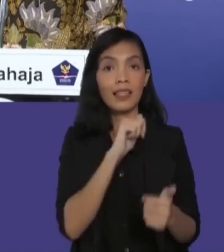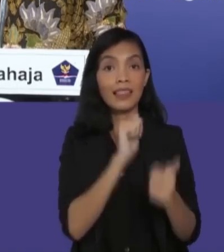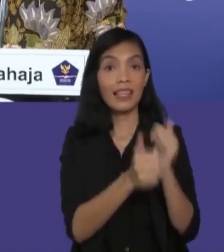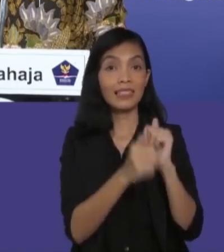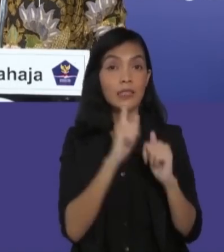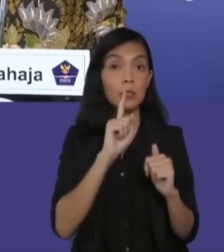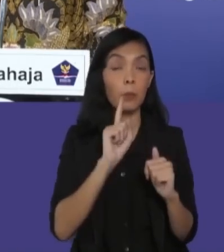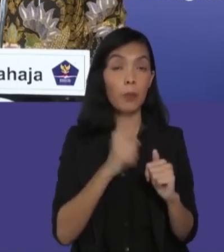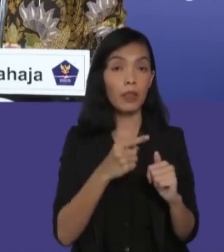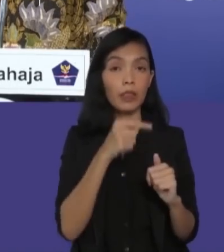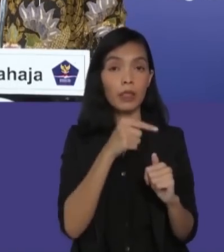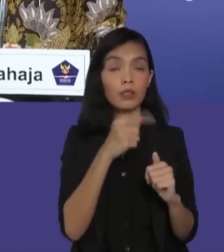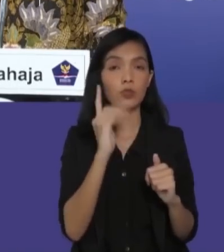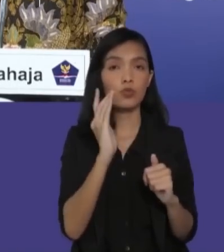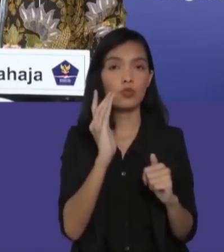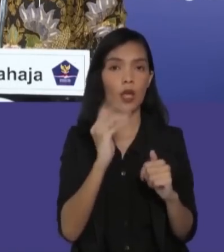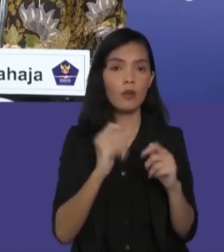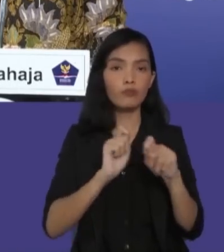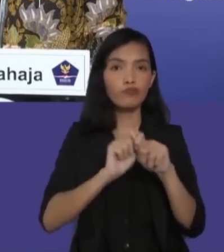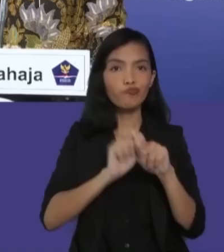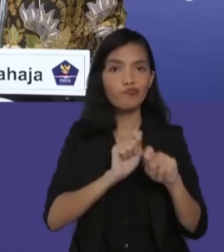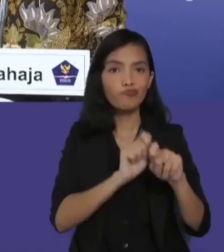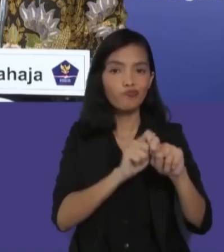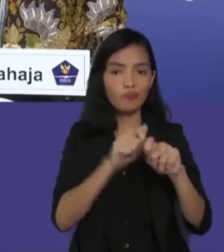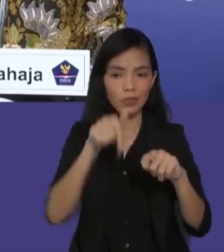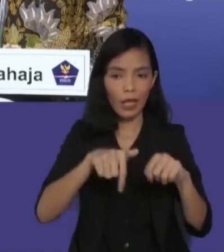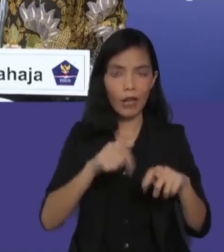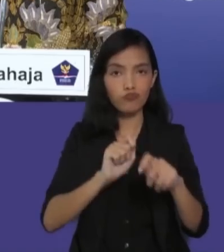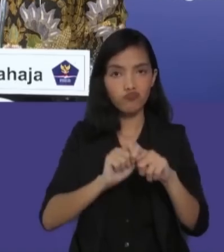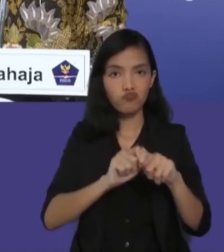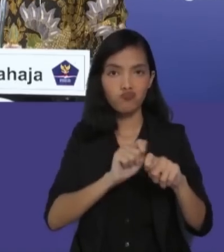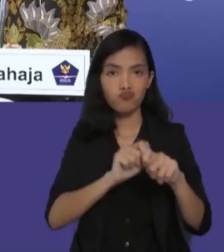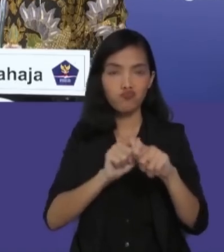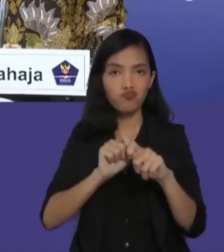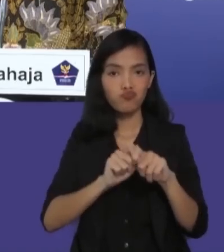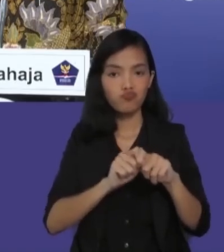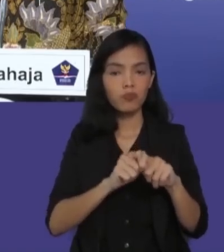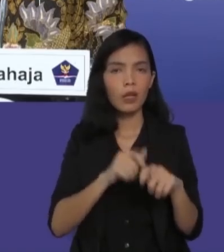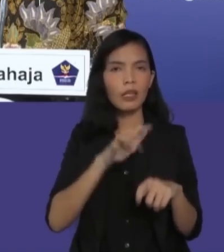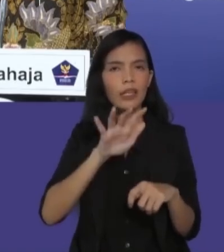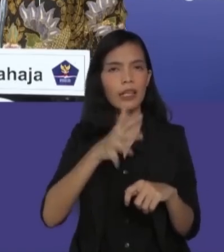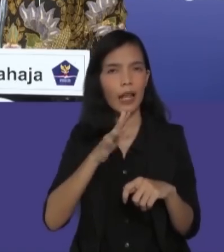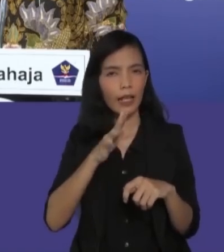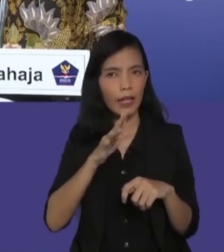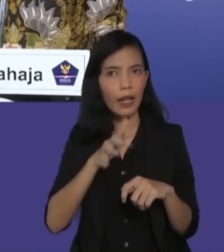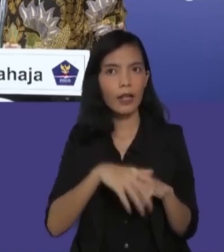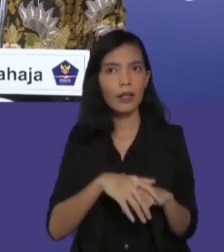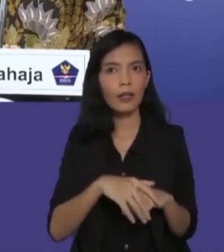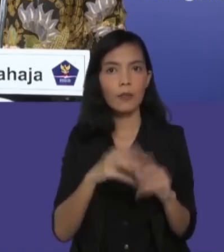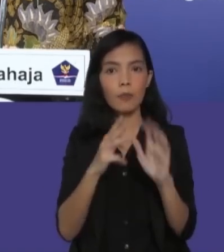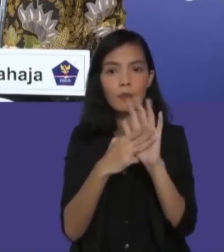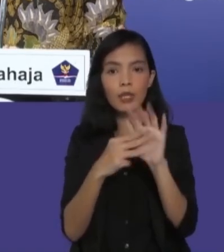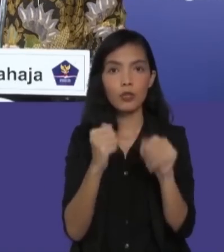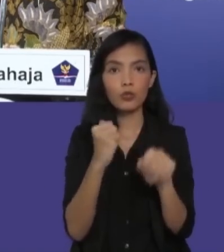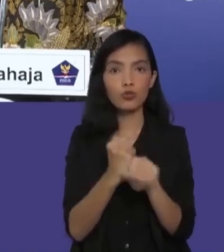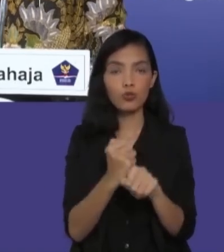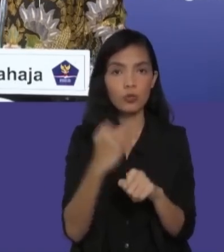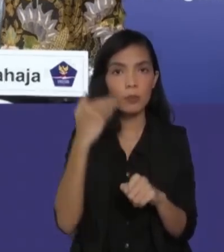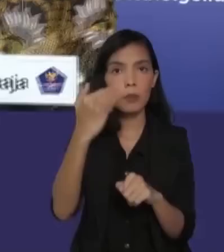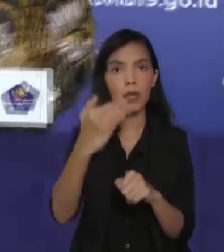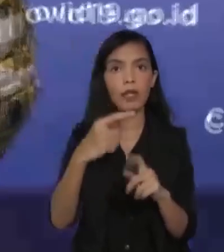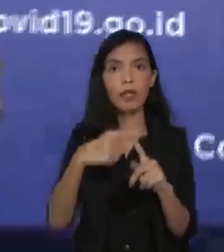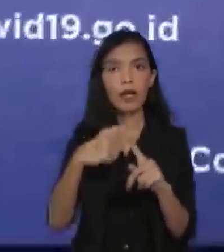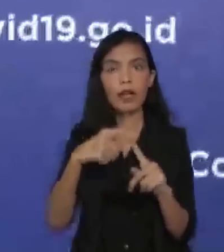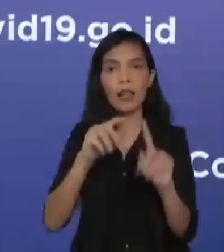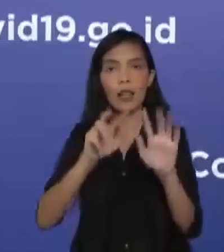sudah sampai pada tahap produksi, ya, di mana diperkirakan minggu depan, tanggal 8